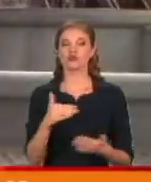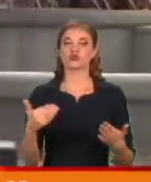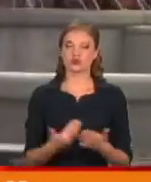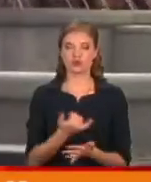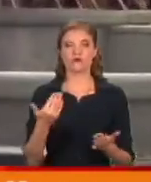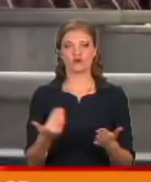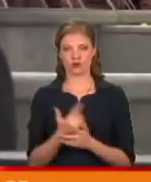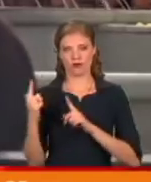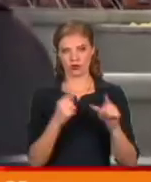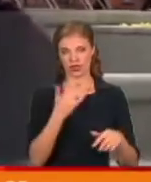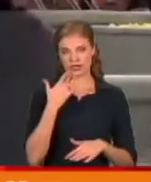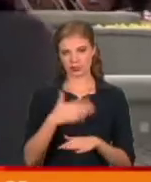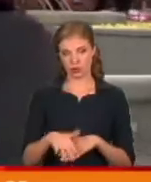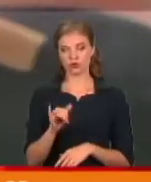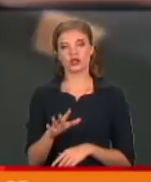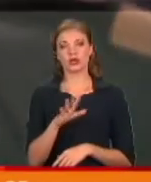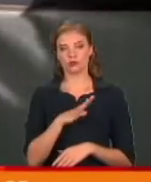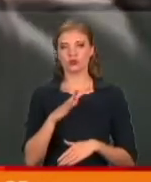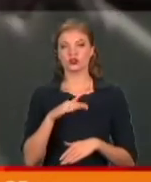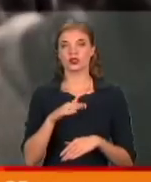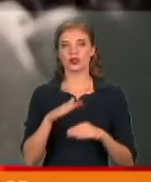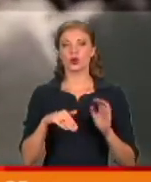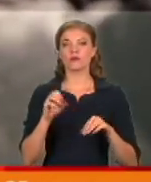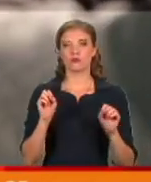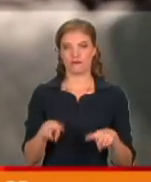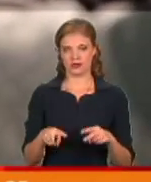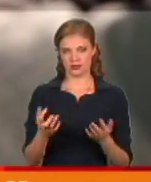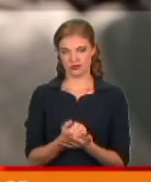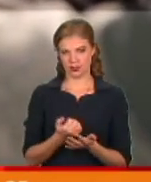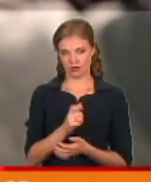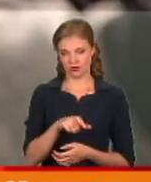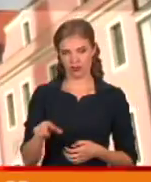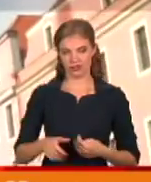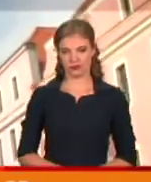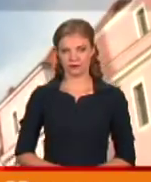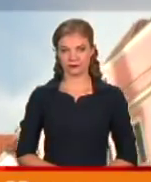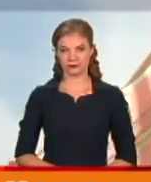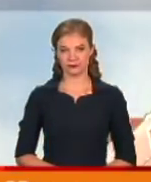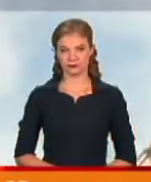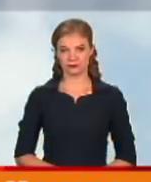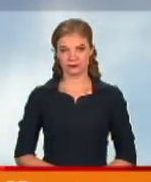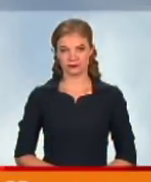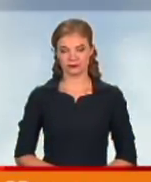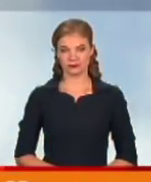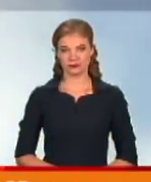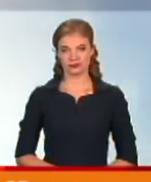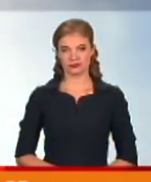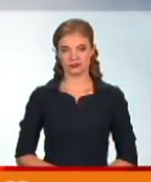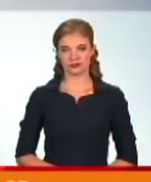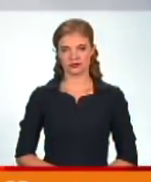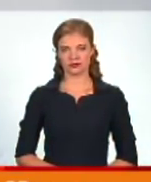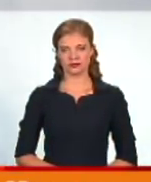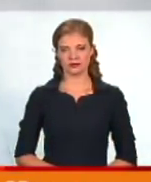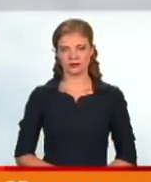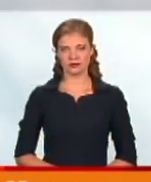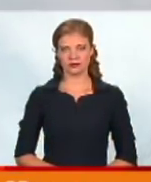і знову їхати за кордон і бути професійним заробітчанином. Борис Сичалко, Ярослав Тихомир, Олексій Мироненко, Ольга Чепіль та Андрій